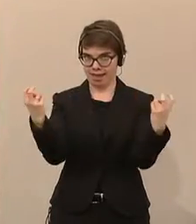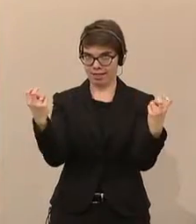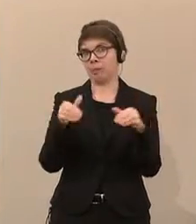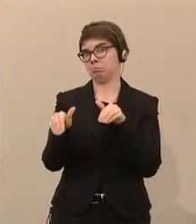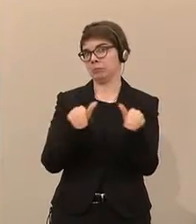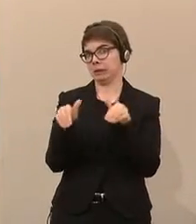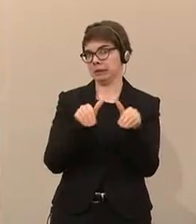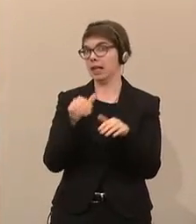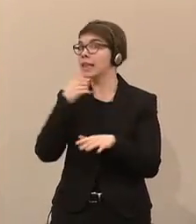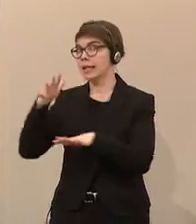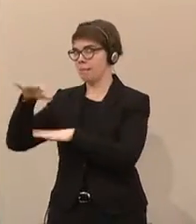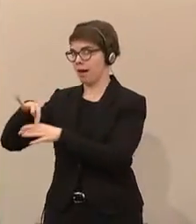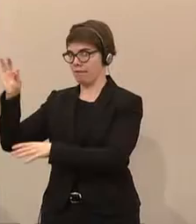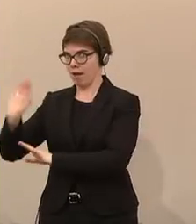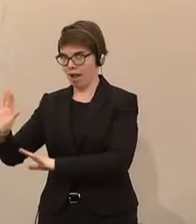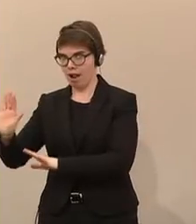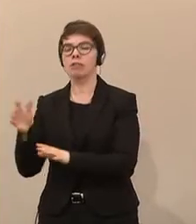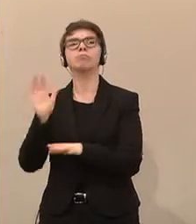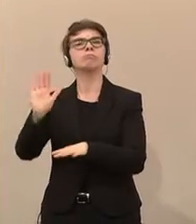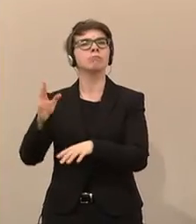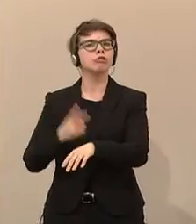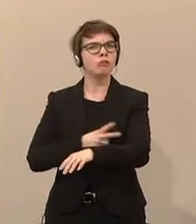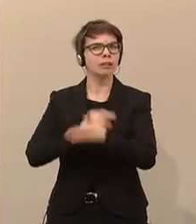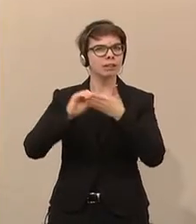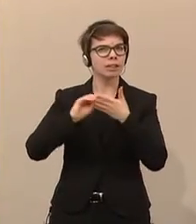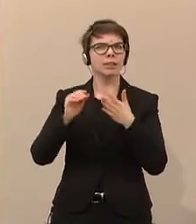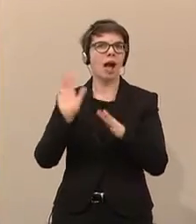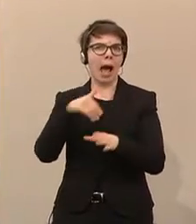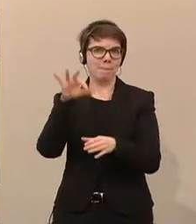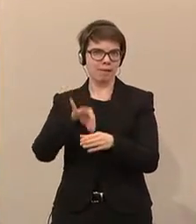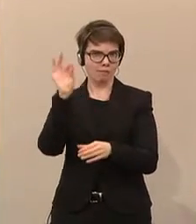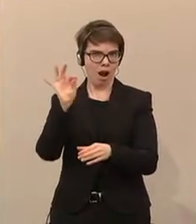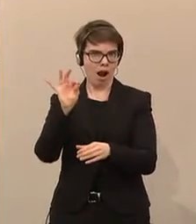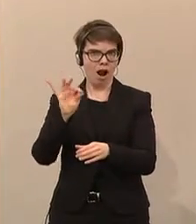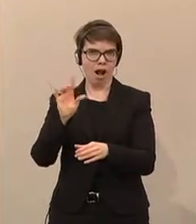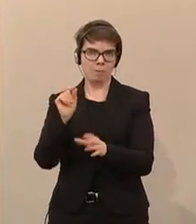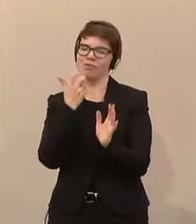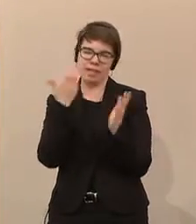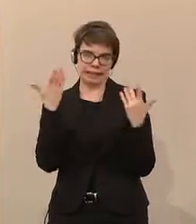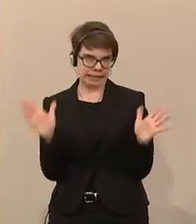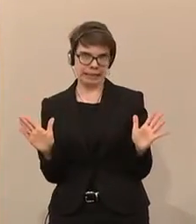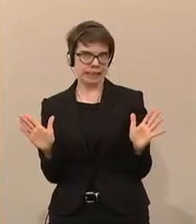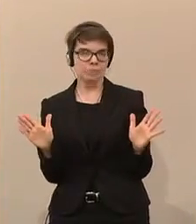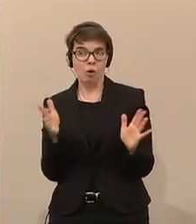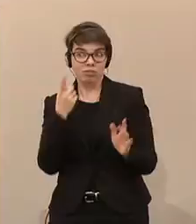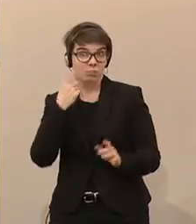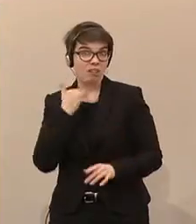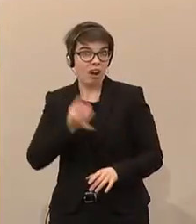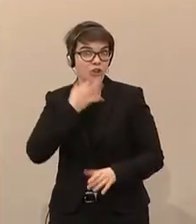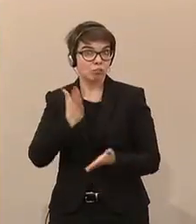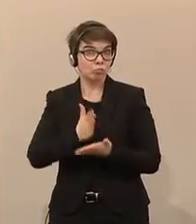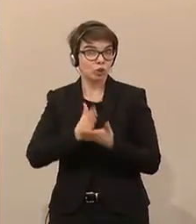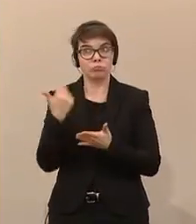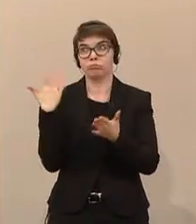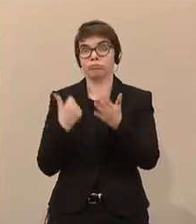Minister, deren Politik oder Staatssekretäre, deren Politik abgewählt wurde. Und zwar zu Recht abgewählt wurde. Wo wir wissen, dass wir die letzten 10,